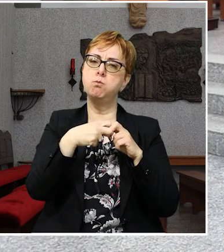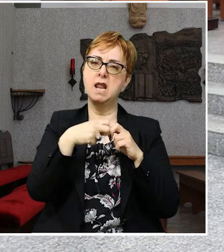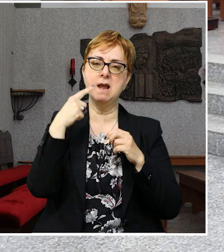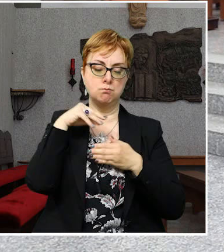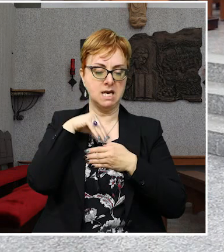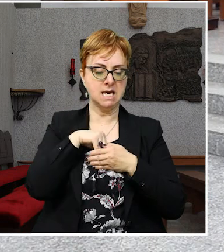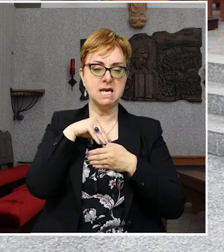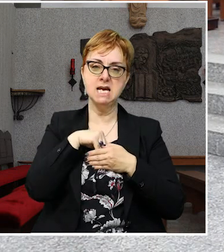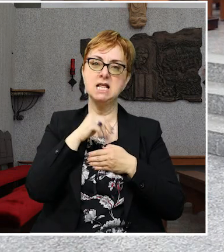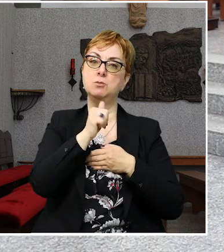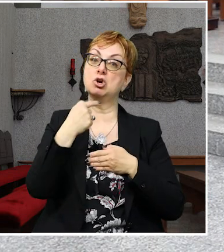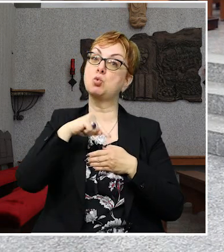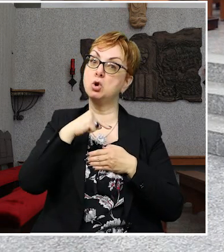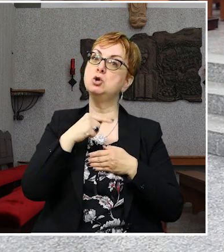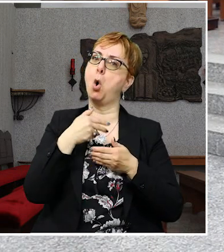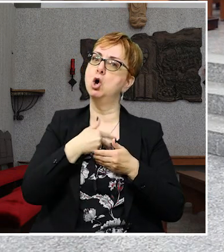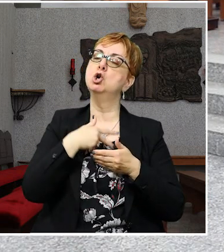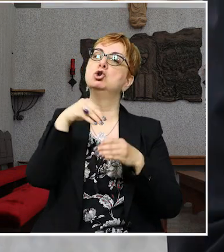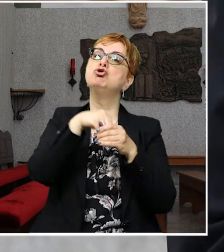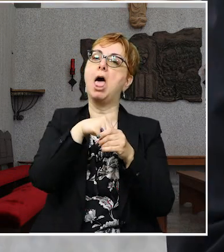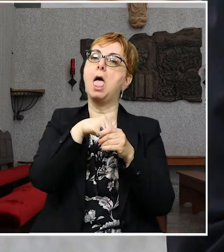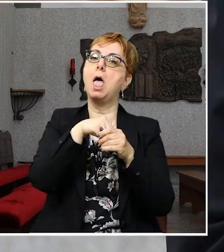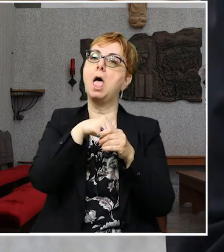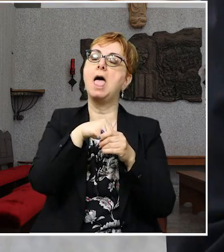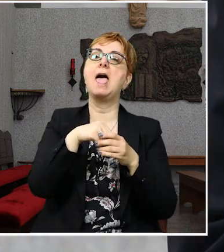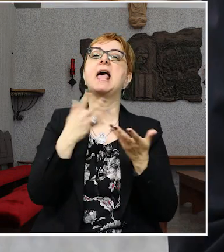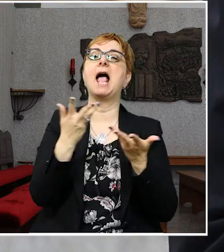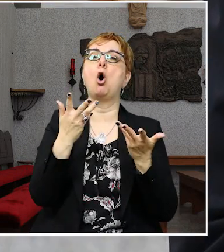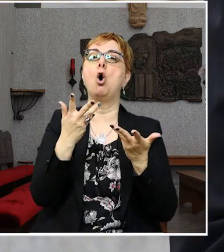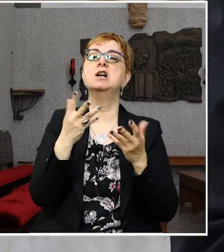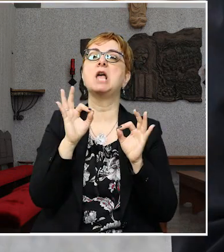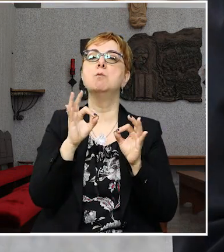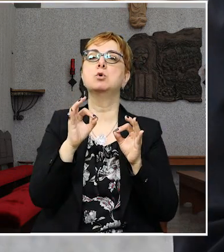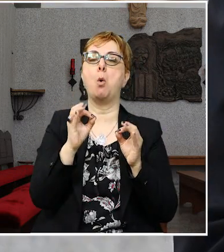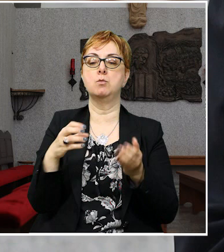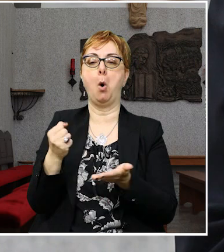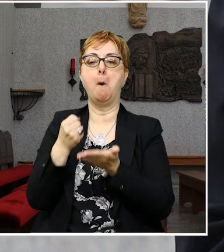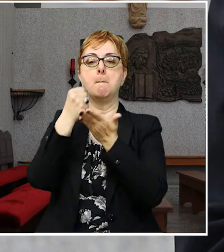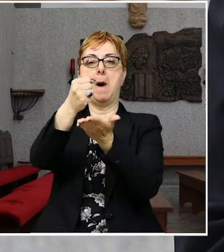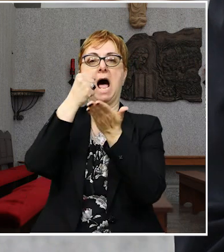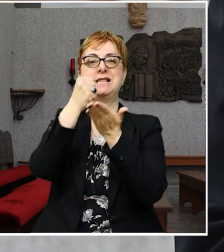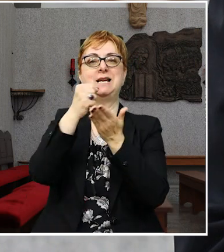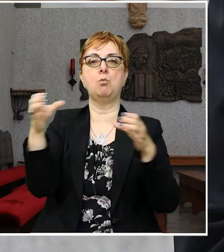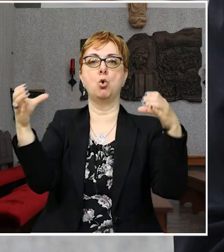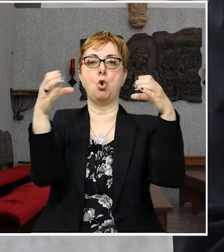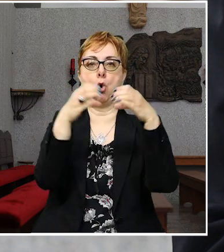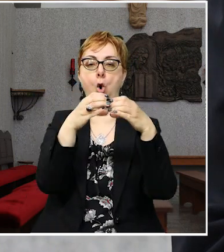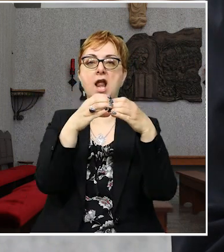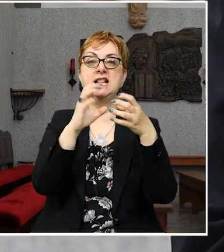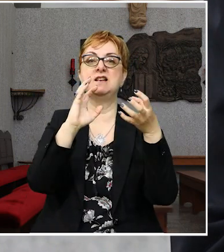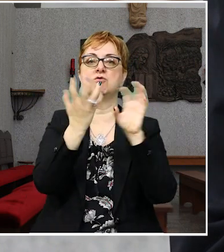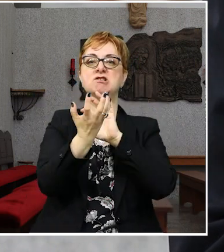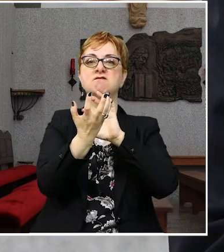problemi più intimi di ognuno di noi, diventa un patrimonio collettivo, perché